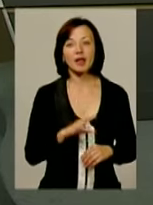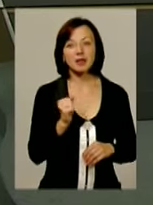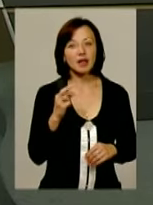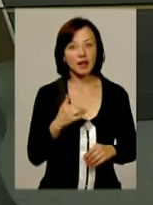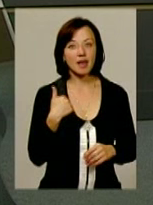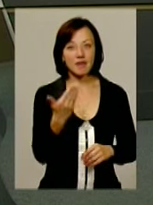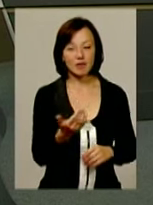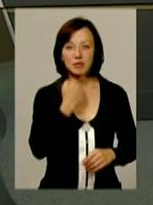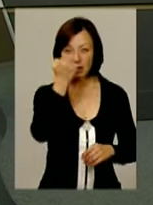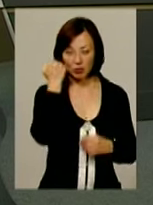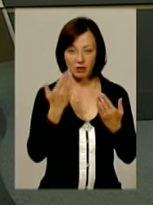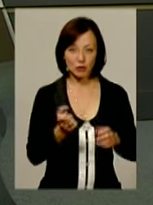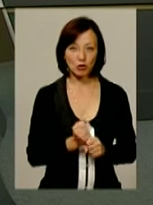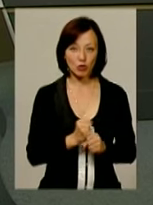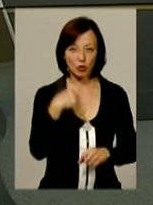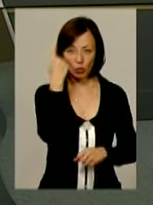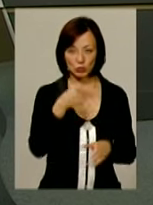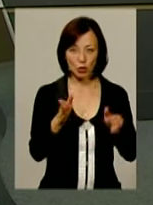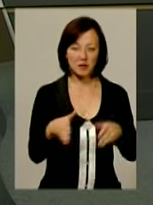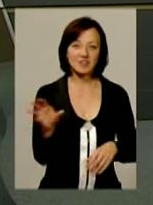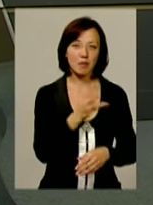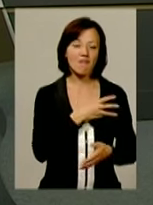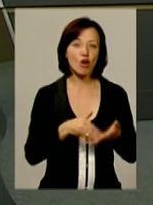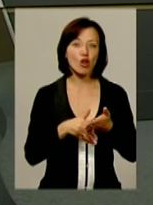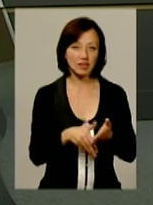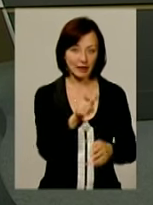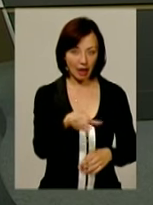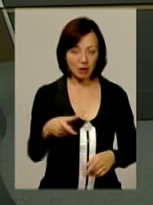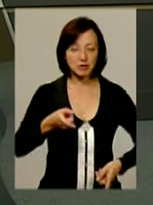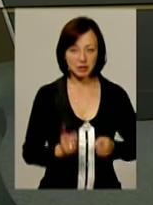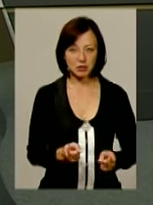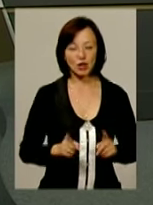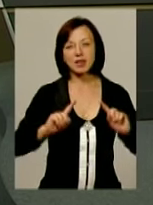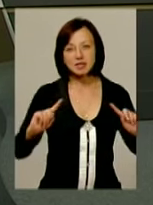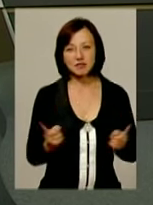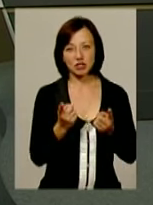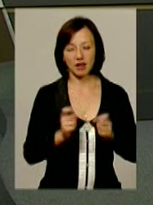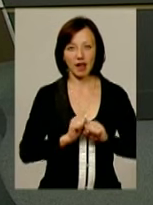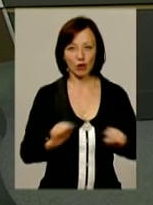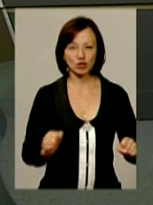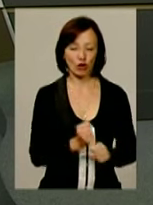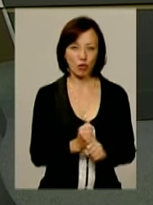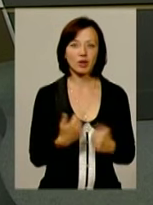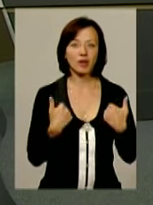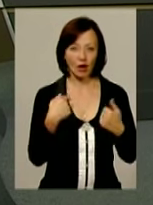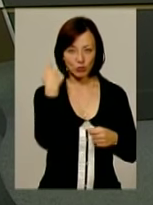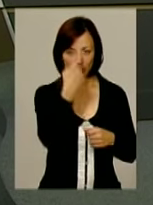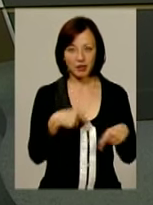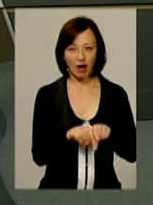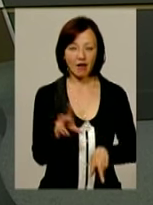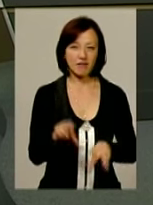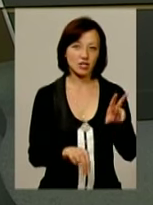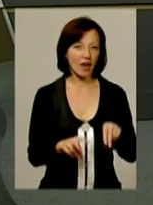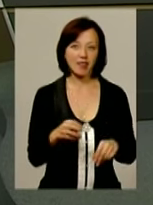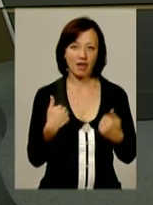за вашу роботу і вашій особі, усім волонтерам, тому що це дійсно надзвичайно героїчна робота. Я особисто так вважаю, і